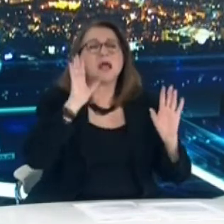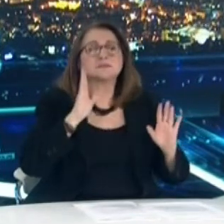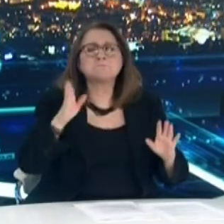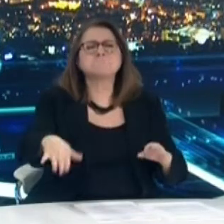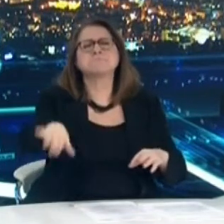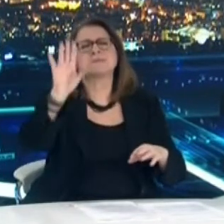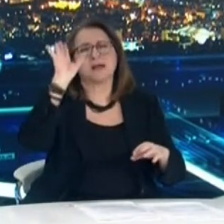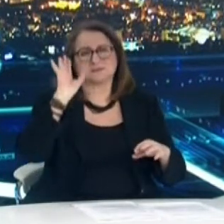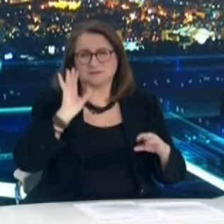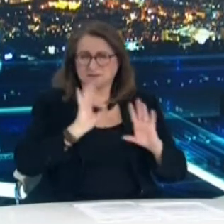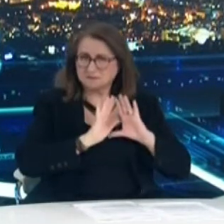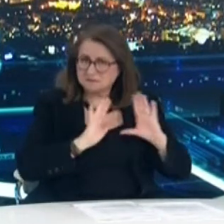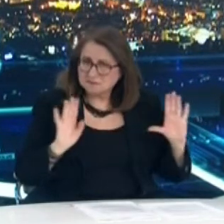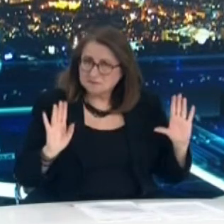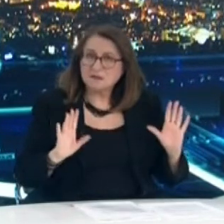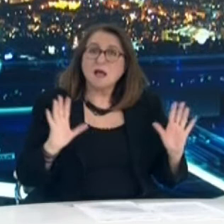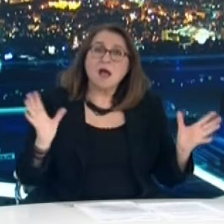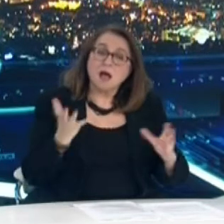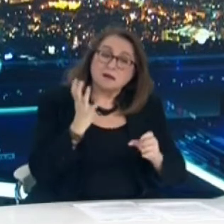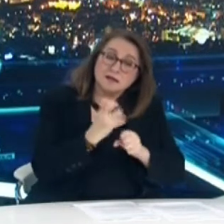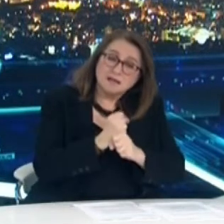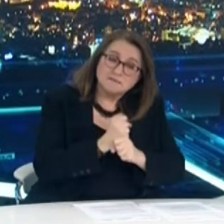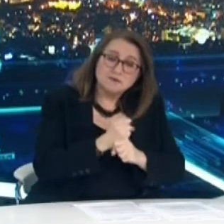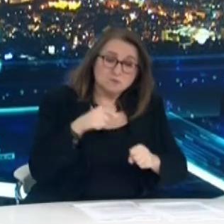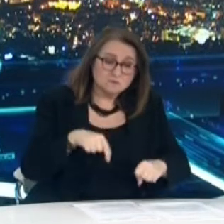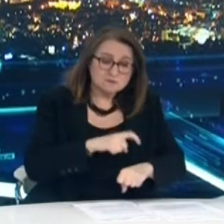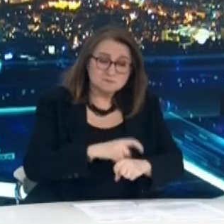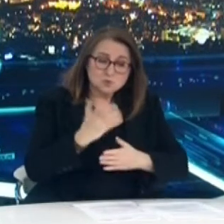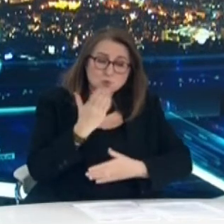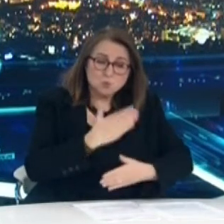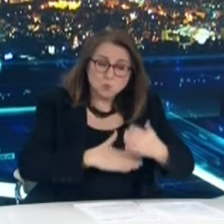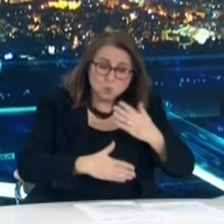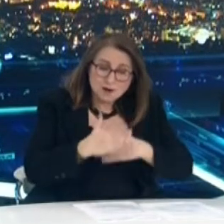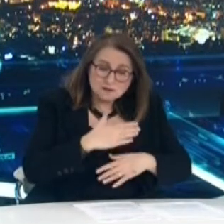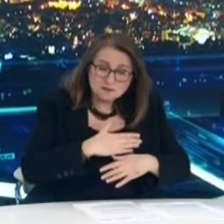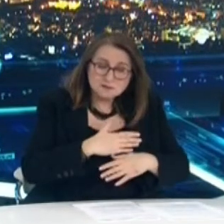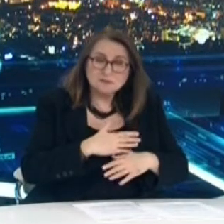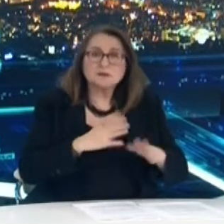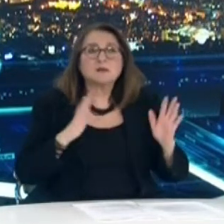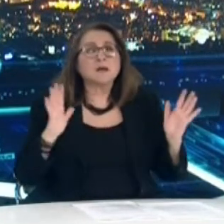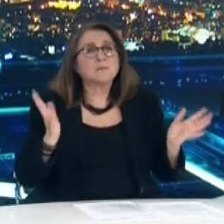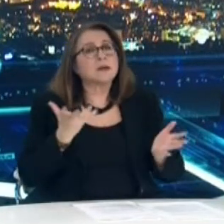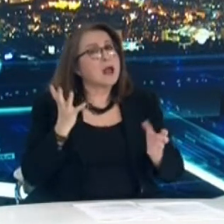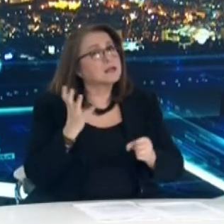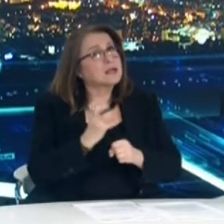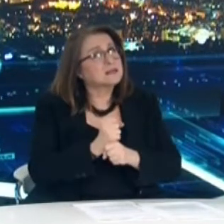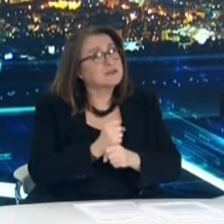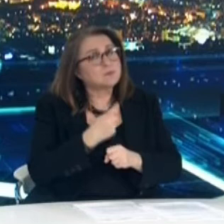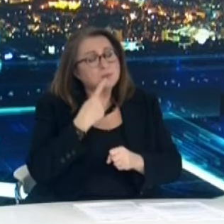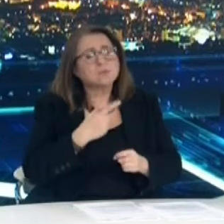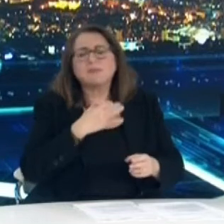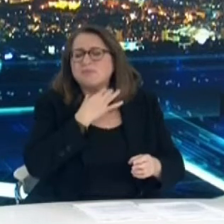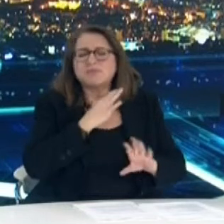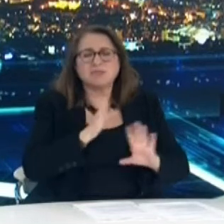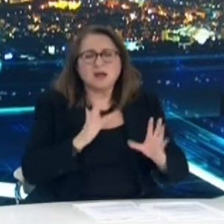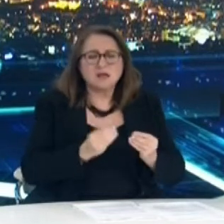τόση κούραση που υπάρχει μπορέσουμε να δώσουμε, αν θέλετε, να πείσουμε τους εαυτούς μας ότι δεν χρειάζεται να κάνουμε